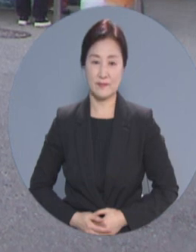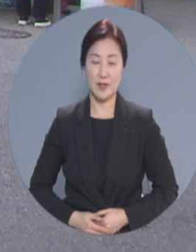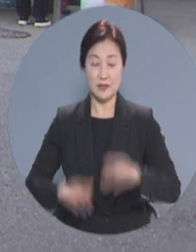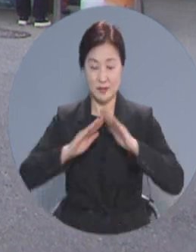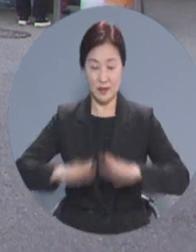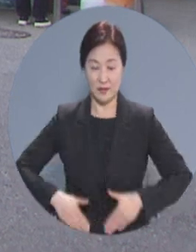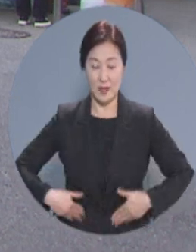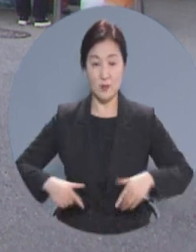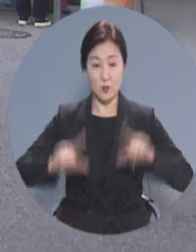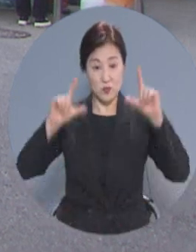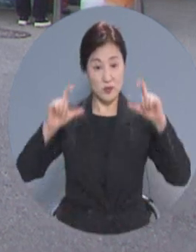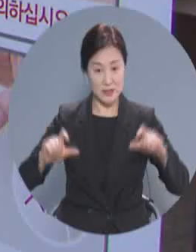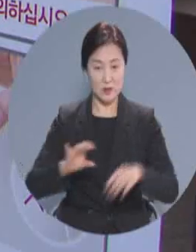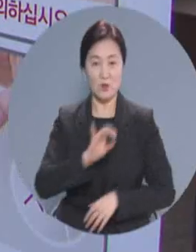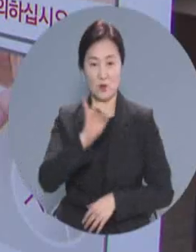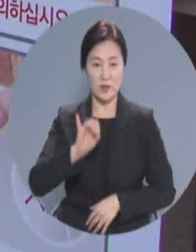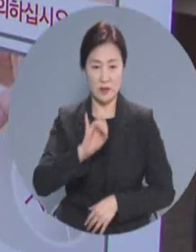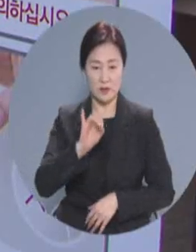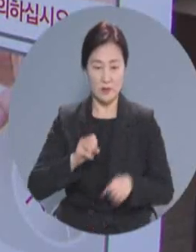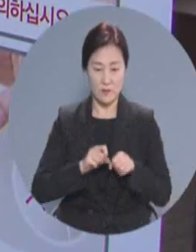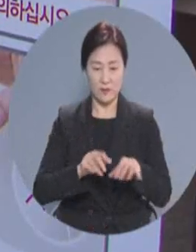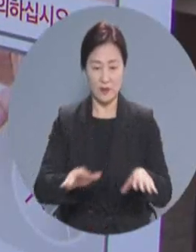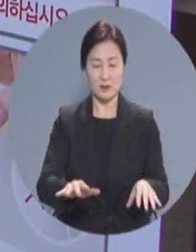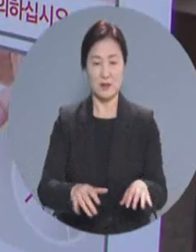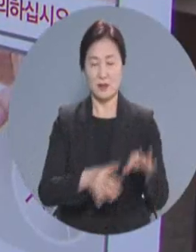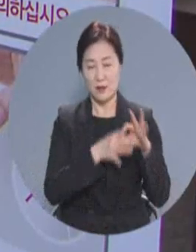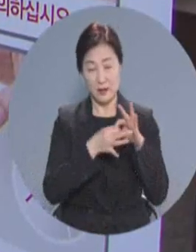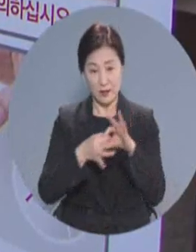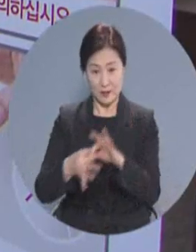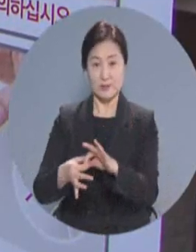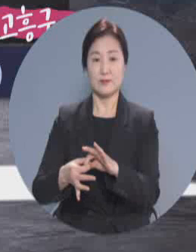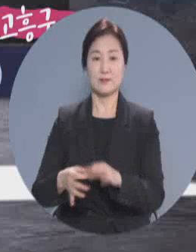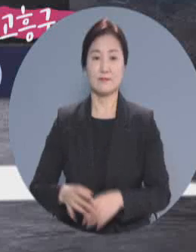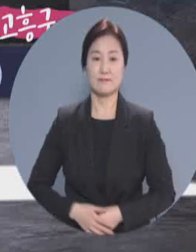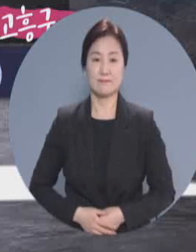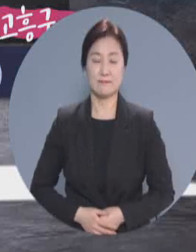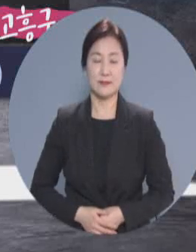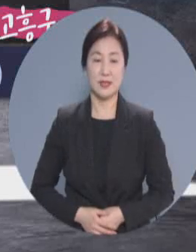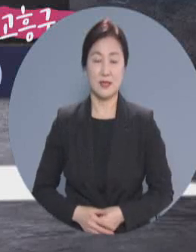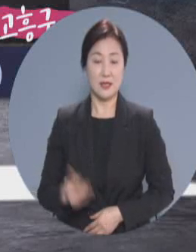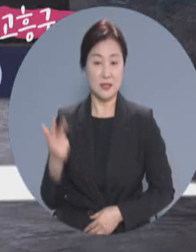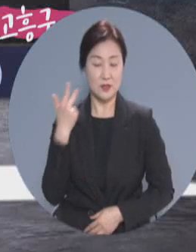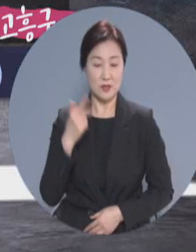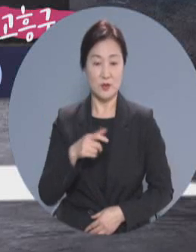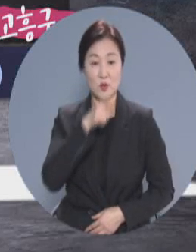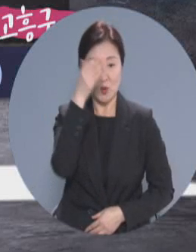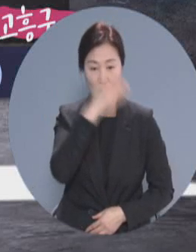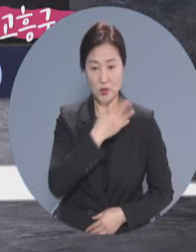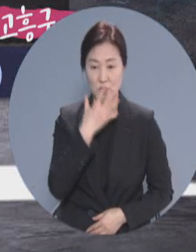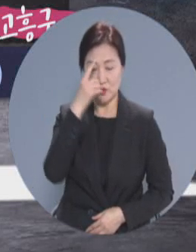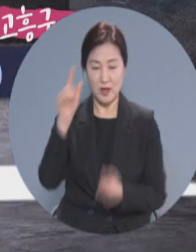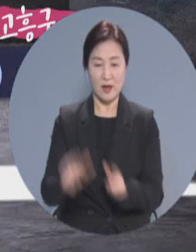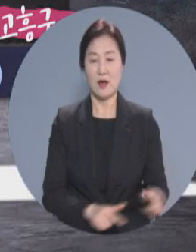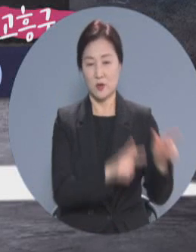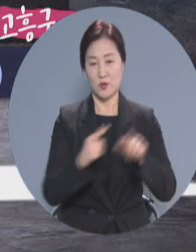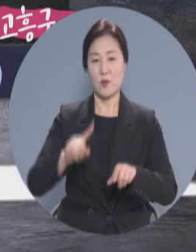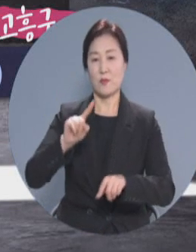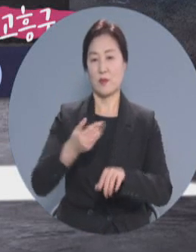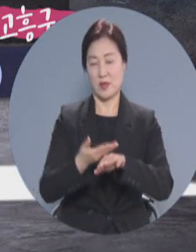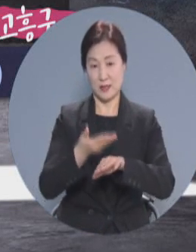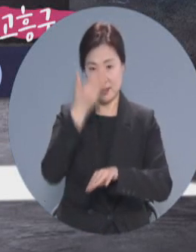전남 동부 지역의 오미크론발 확산세가 심상치 않습니다. 지난주만 봐도 여수와 순천은 하루 100명대